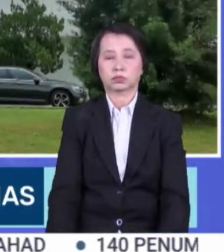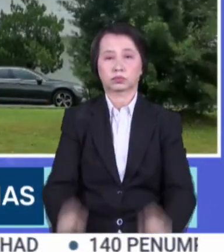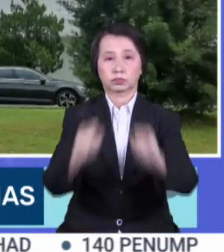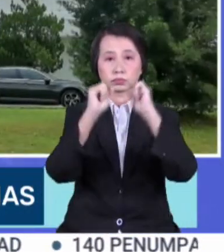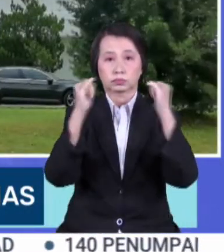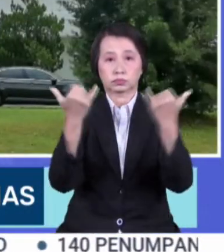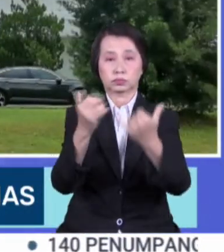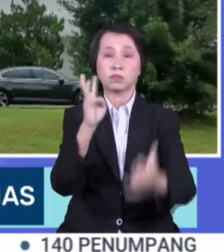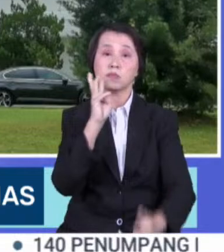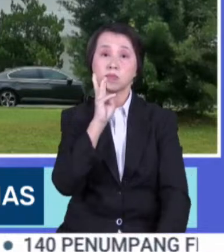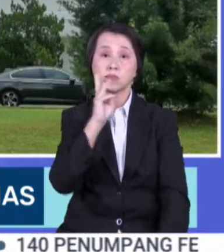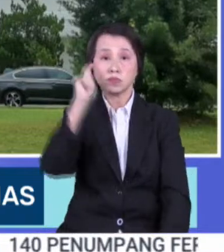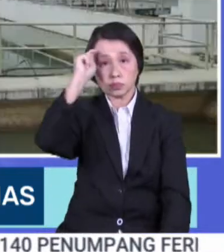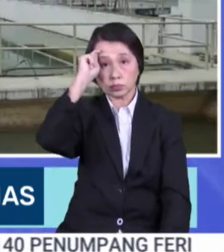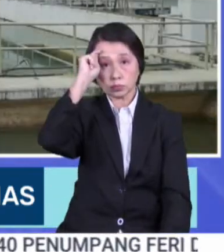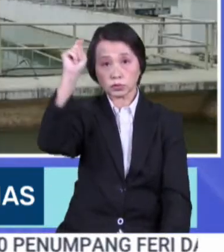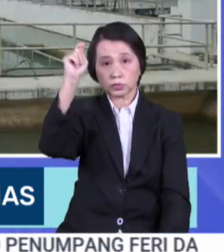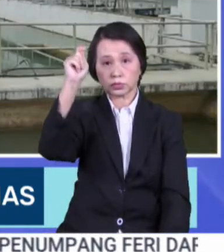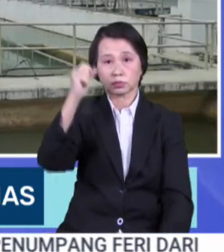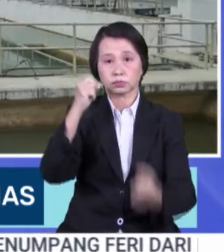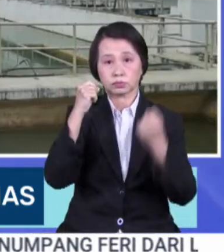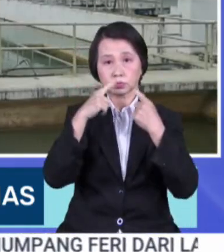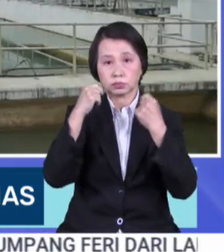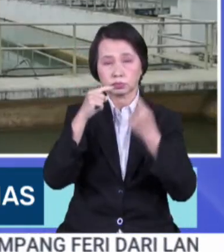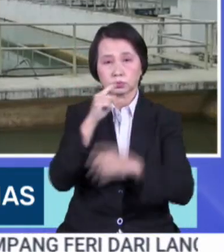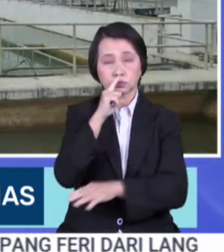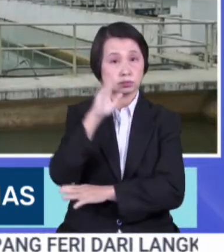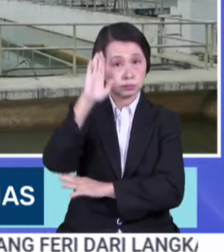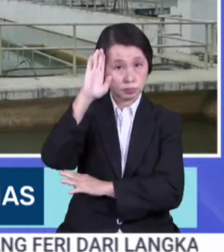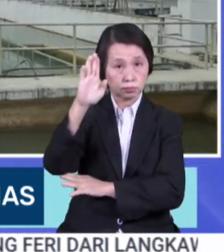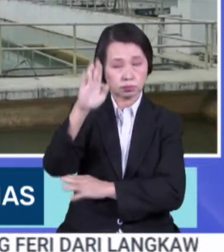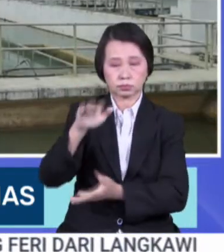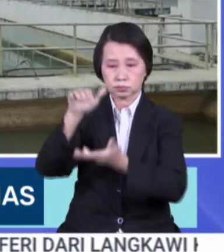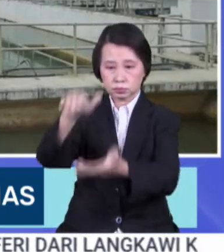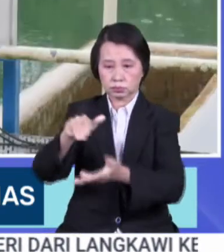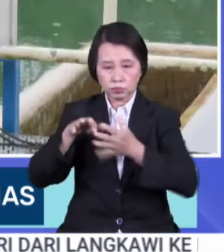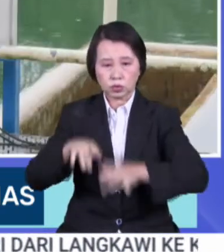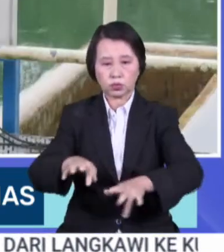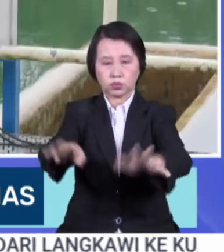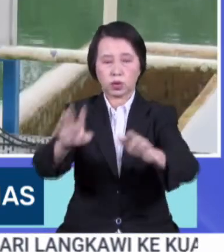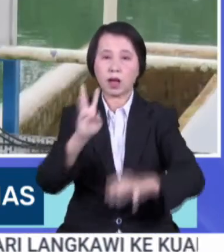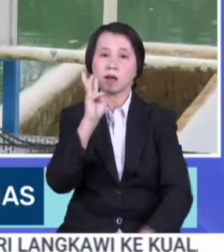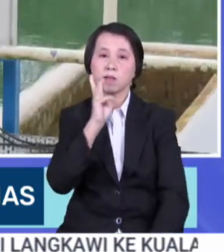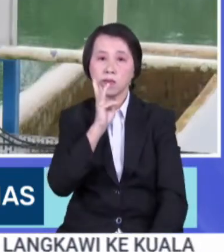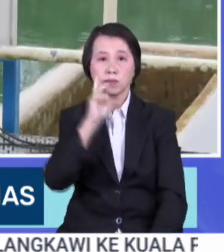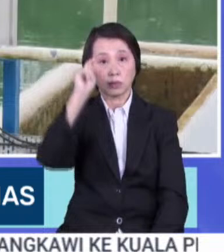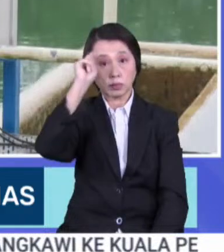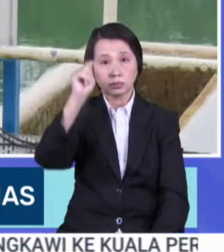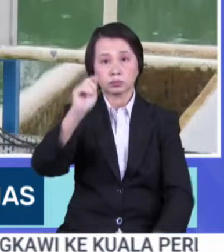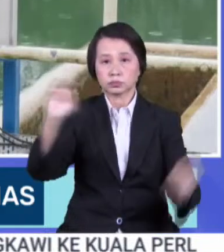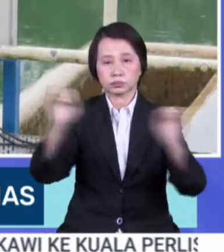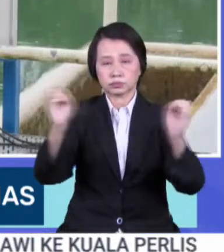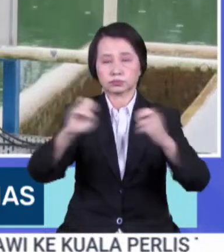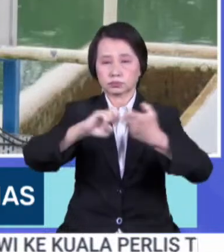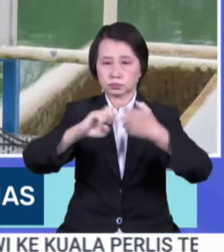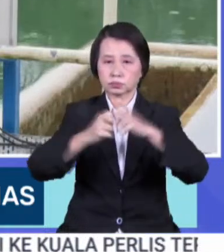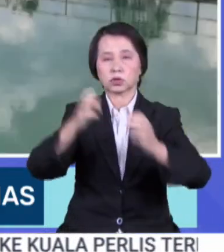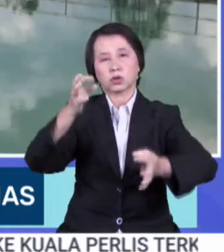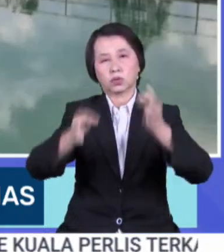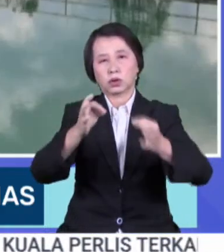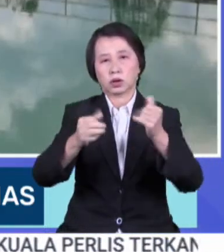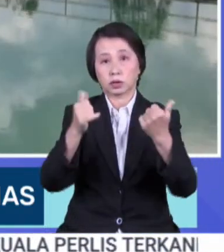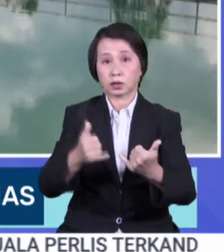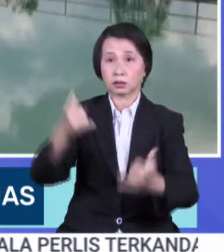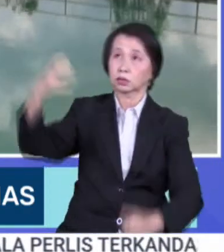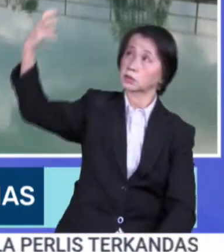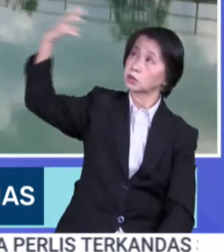Syarikat Air Terengganu Sdn Bhd 1 memberi jaminan bekalan air di negeri itu tidak akan terjejas walaupun pada